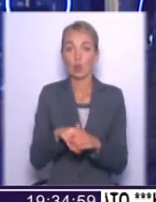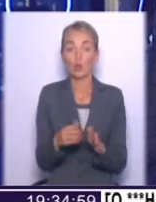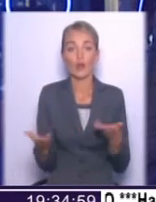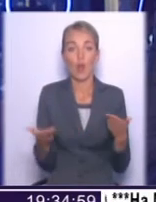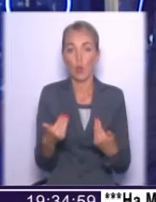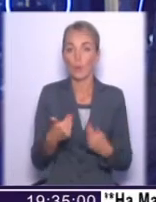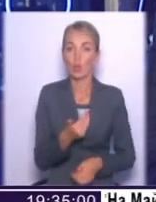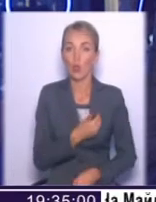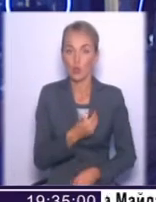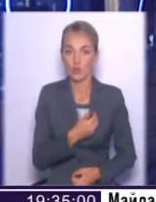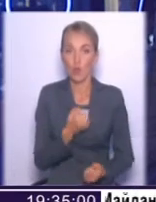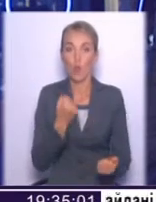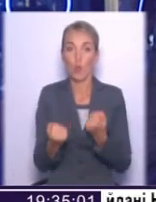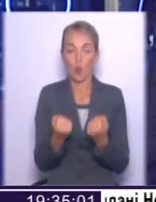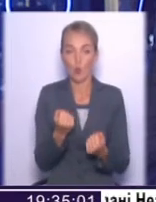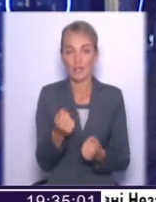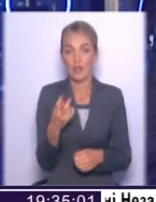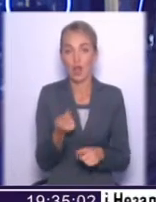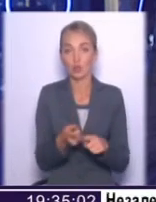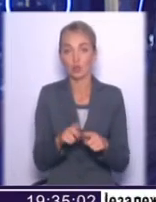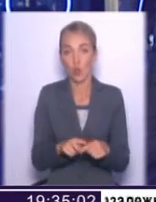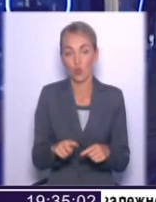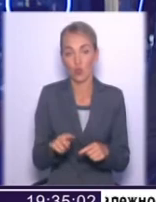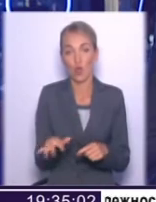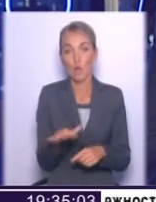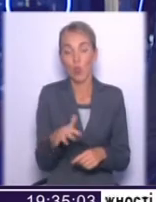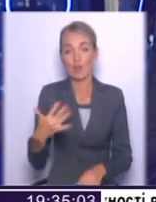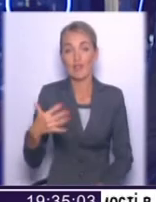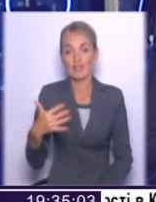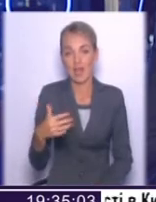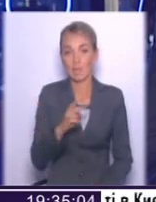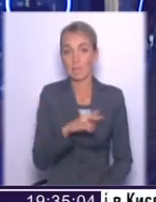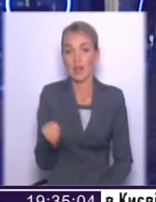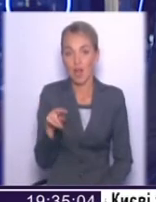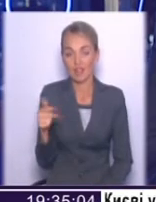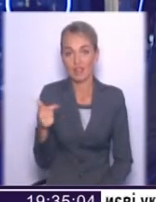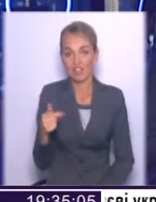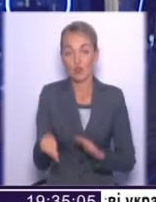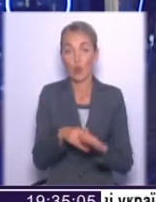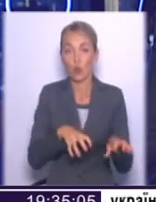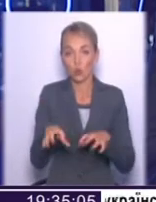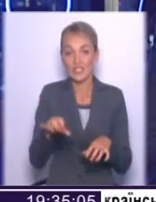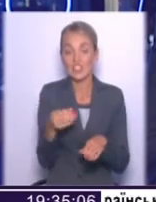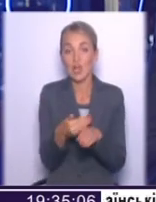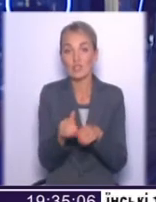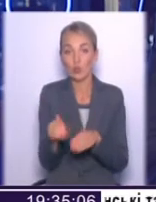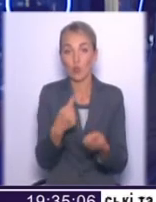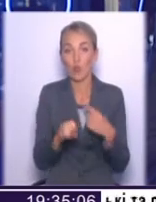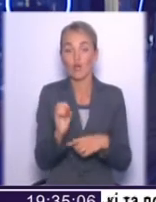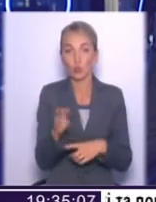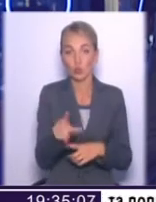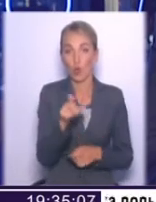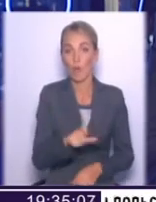хочемо поборотися на цьому полі 50 мільярдів гривень корупції і суттєву частину з неї повернути громадянам